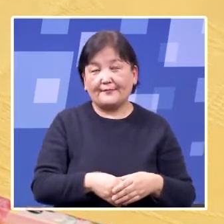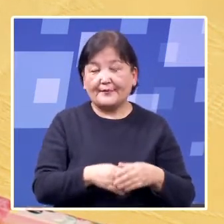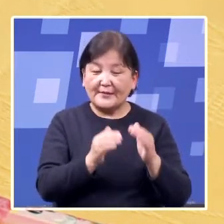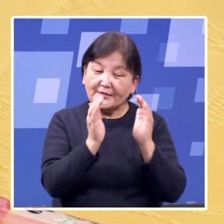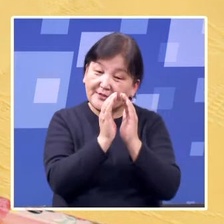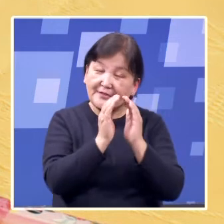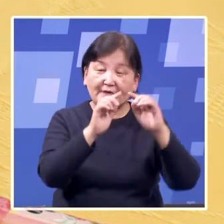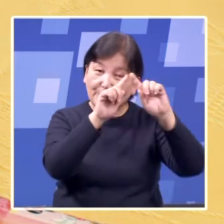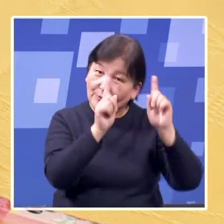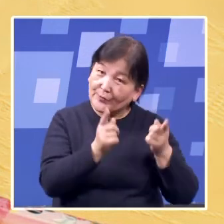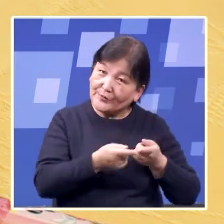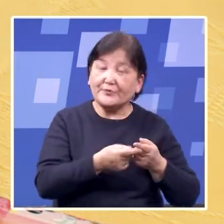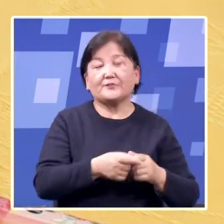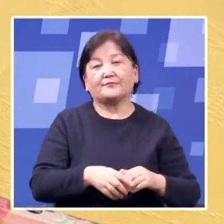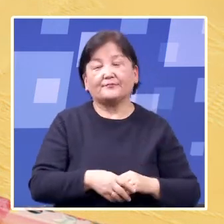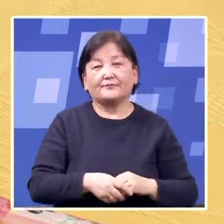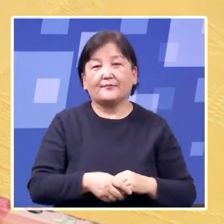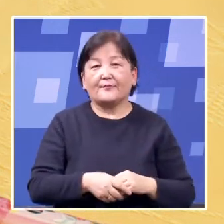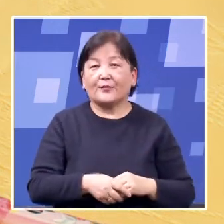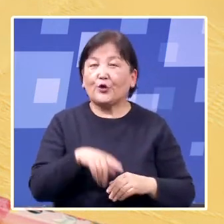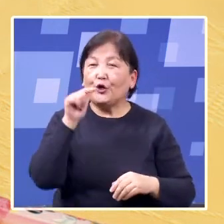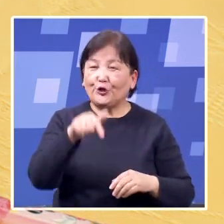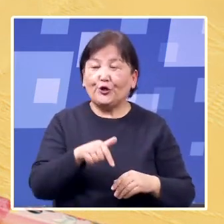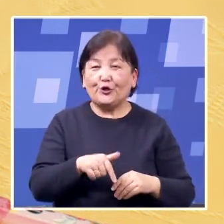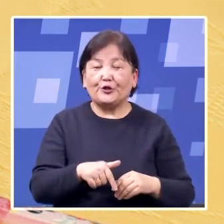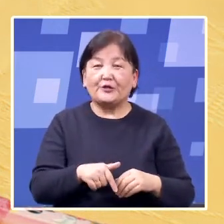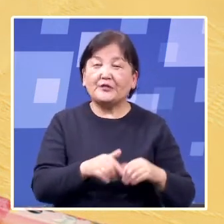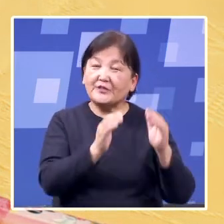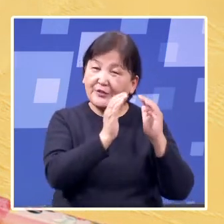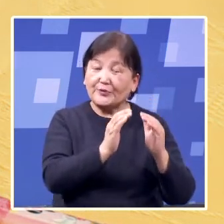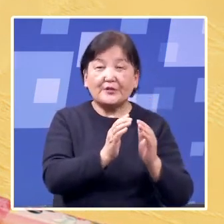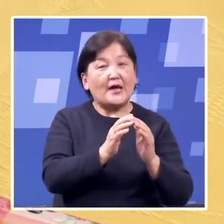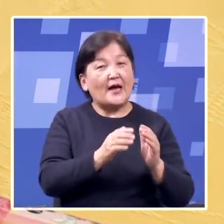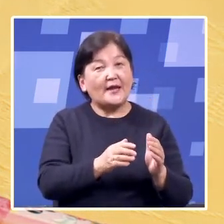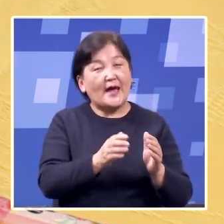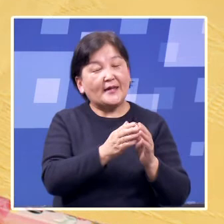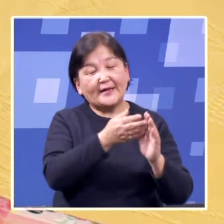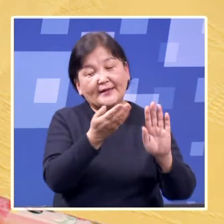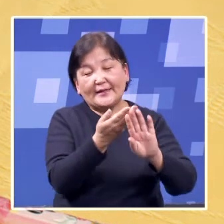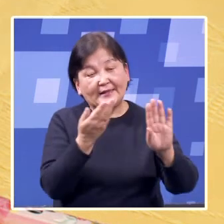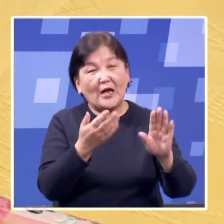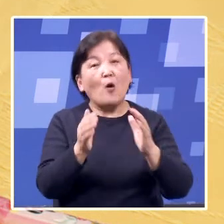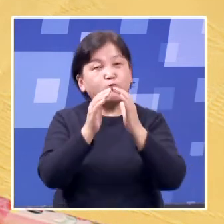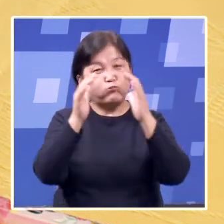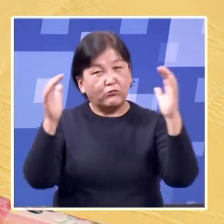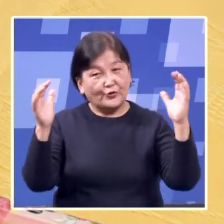За одоо жижиг зөөвн дугуй төрснийхаа ард талд нь том зөөвн дугуй төрс зураарай.